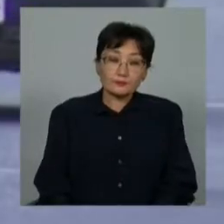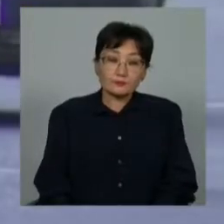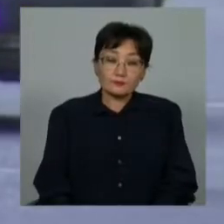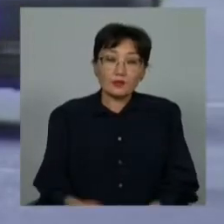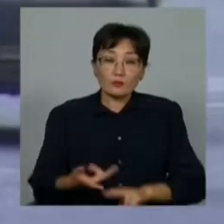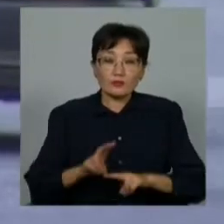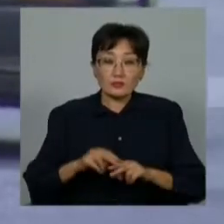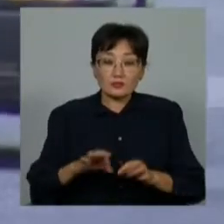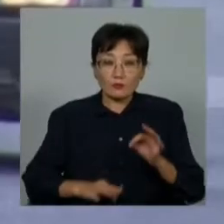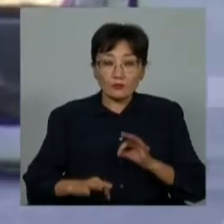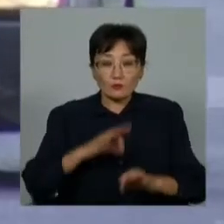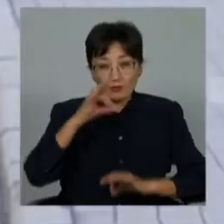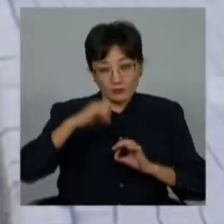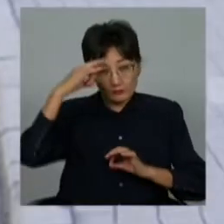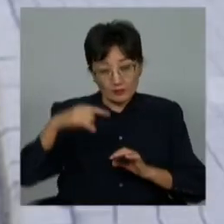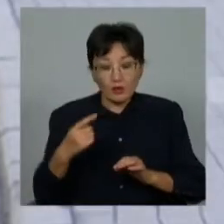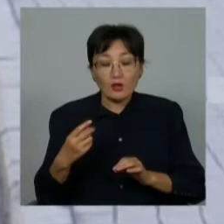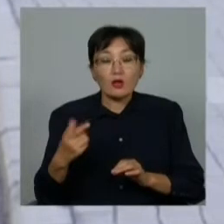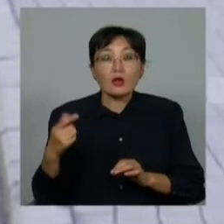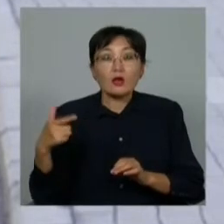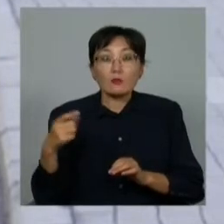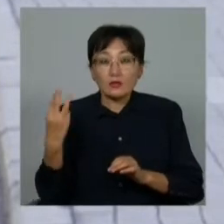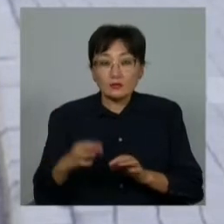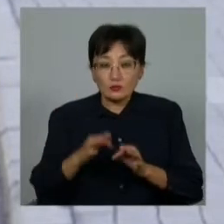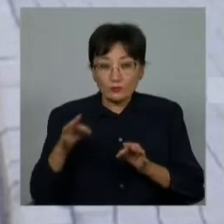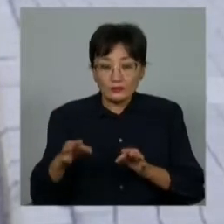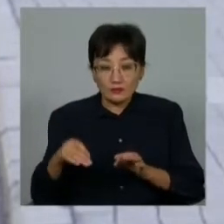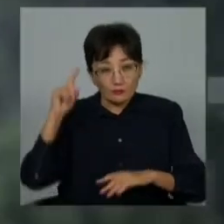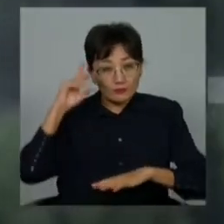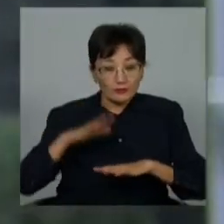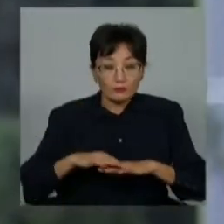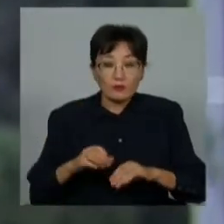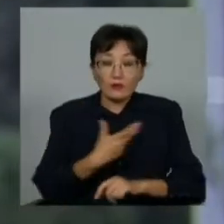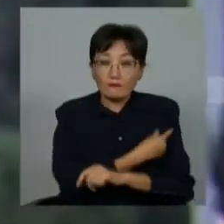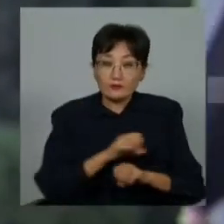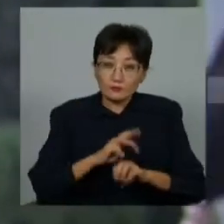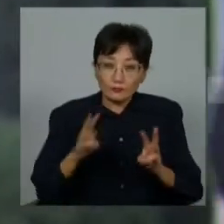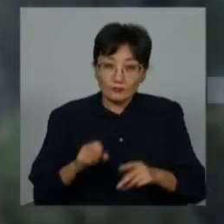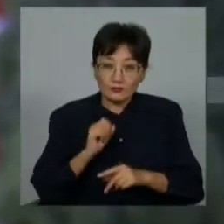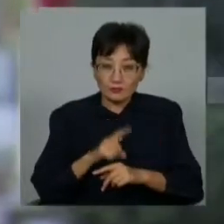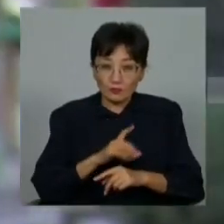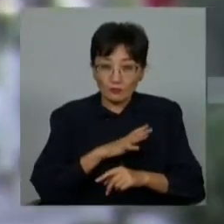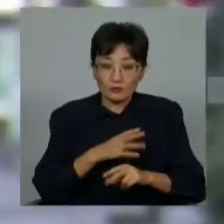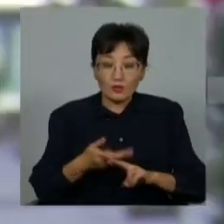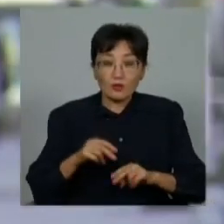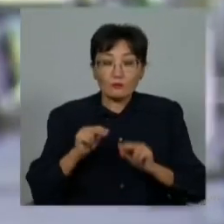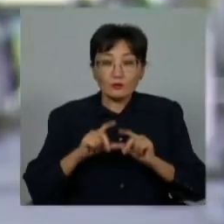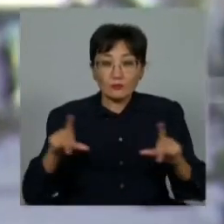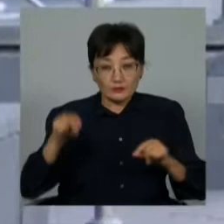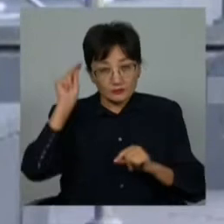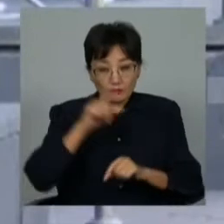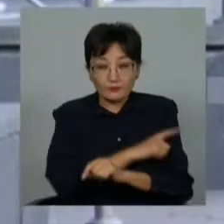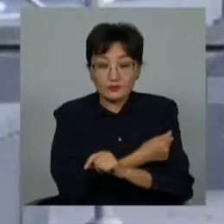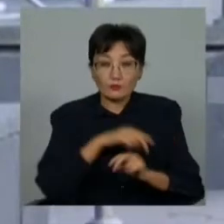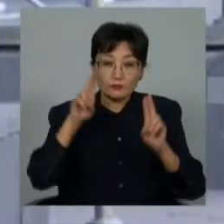Бұл ретте Батыс Қазақстан мен Маңғыстау әкімдеріне премьер-министр Асқар Мамин вакцинамен қамтуды күшейтуді тапсырды. Сонымен қатар білім мекемелерінде